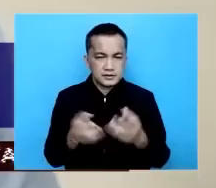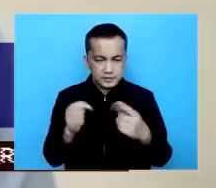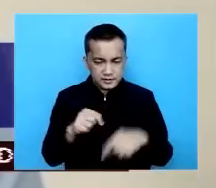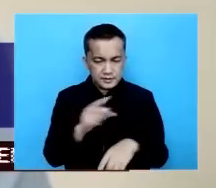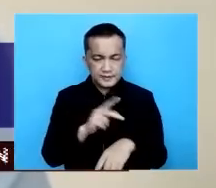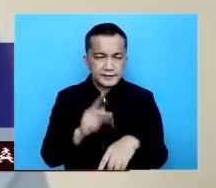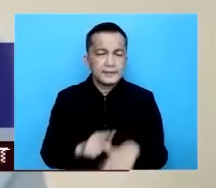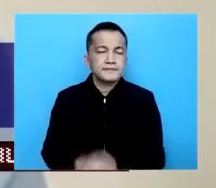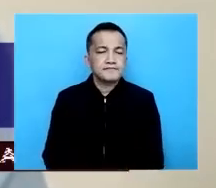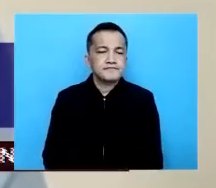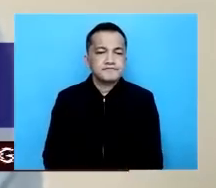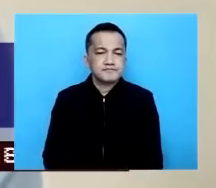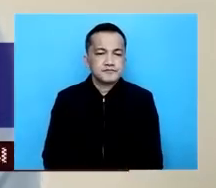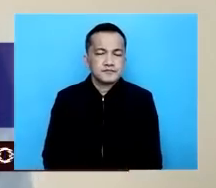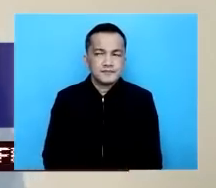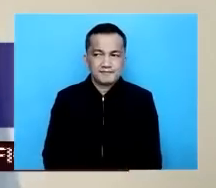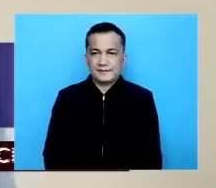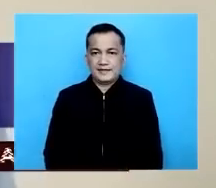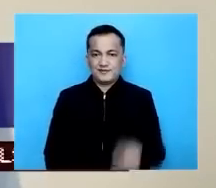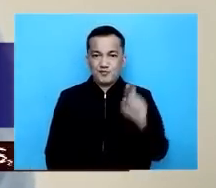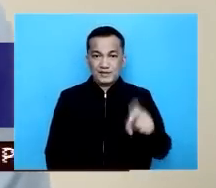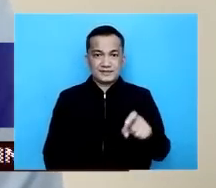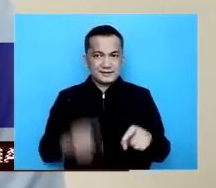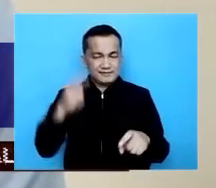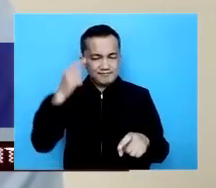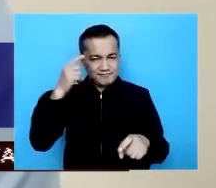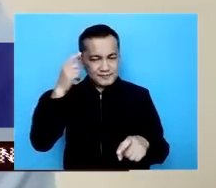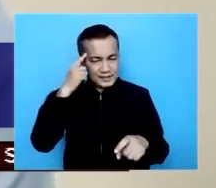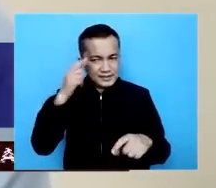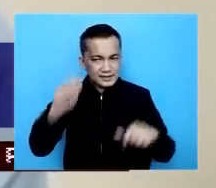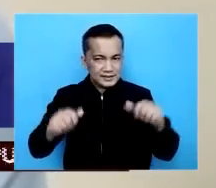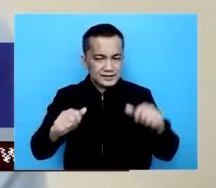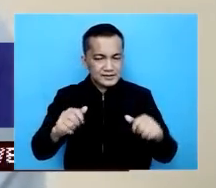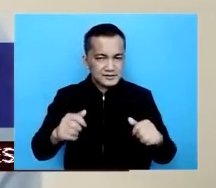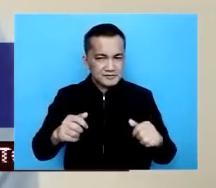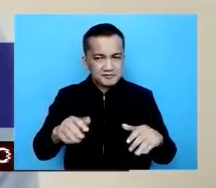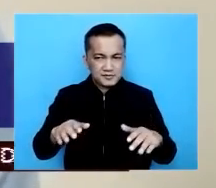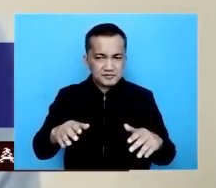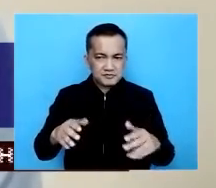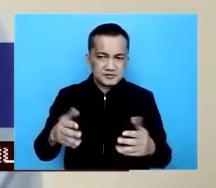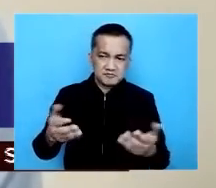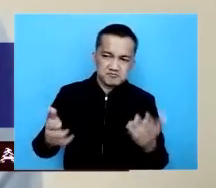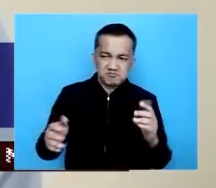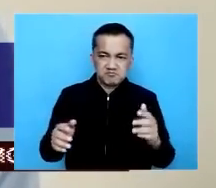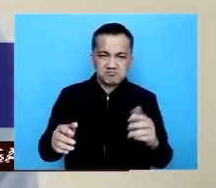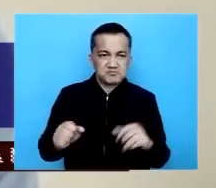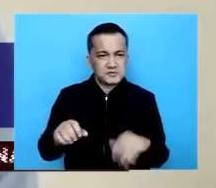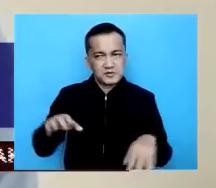we need to weigh the situation now, whether we are willing to